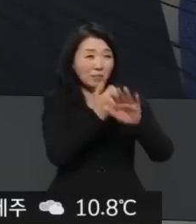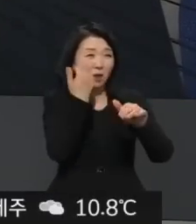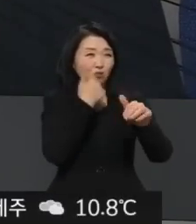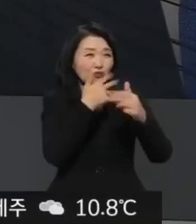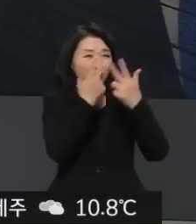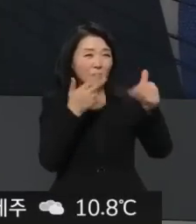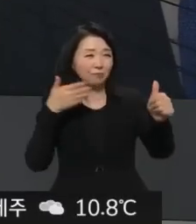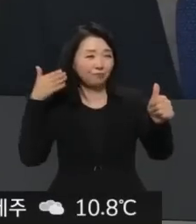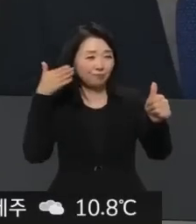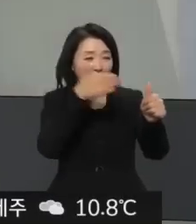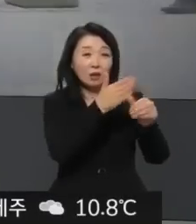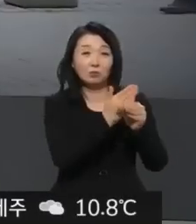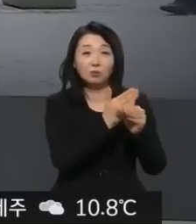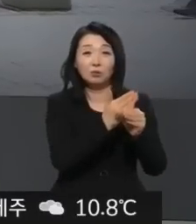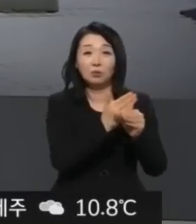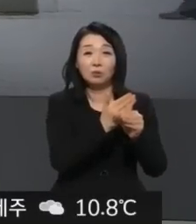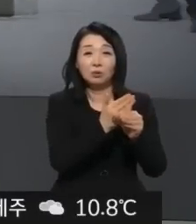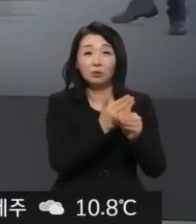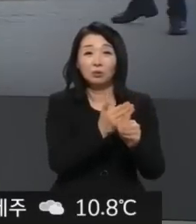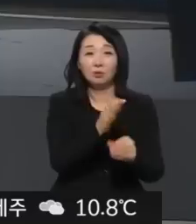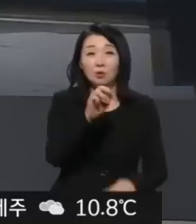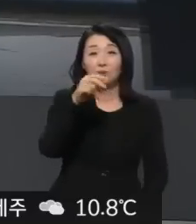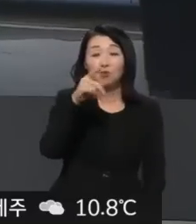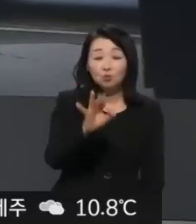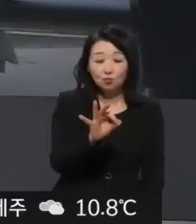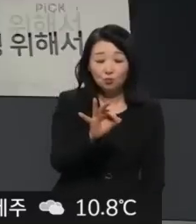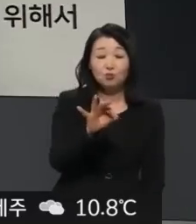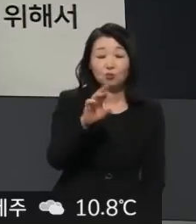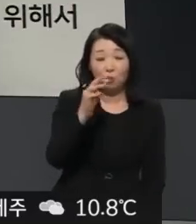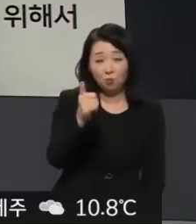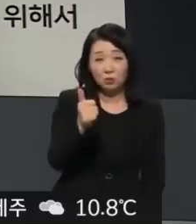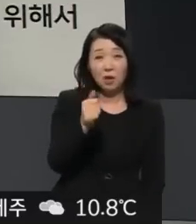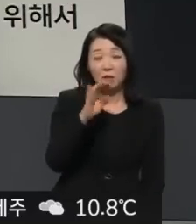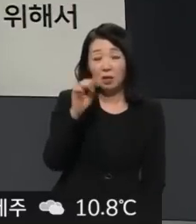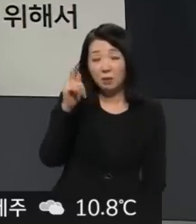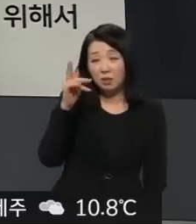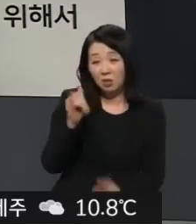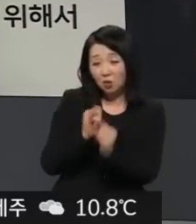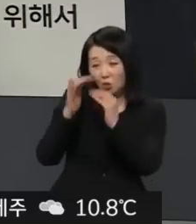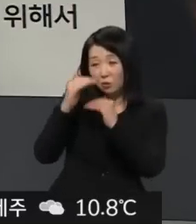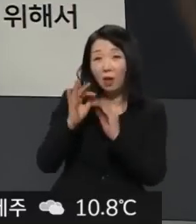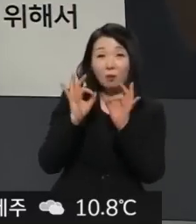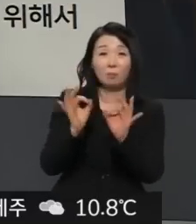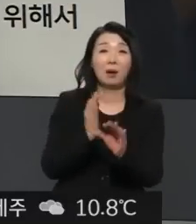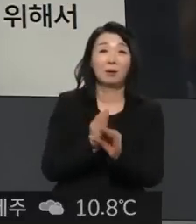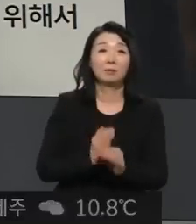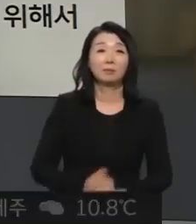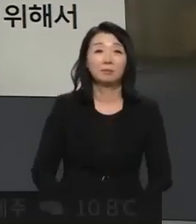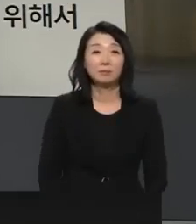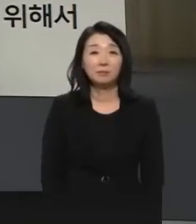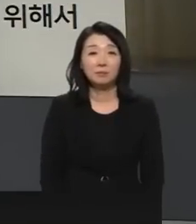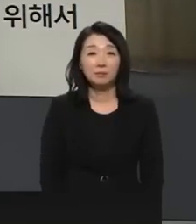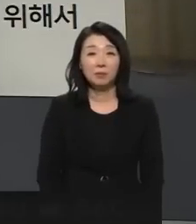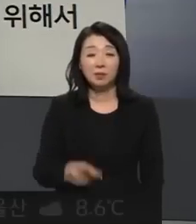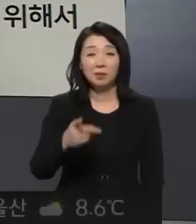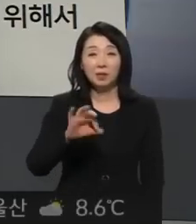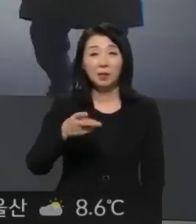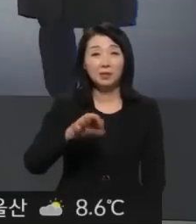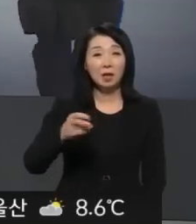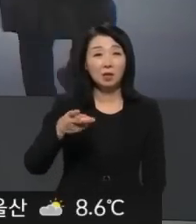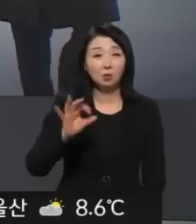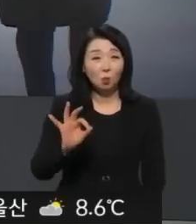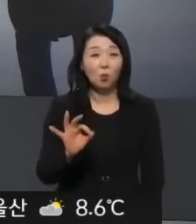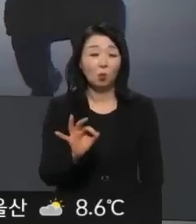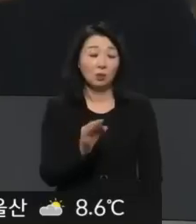가운데 유동규 전 부부장이 KBS와 한 인터뷰 내용도 주목을 받고 있는데요. 주로 대장동 일당과 이 대표